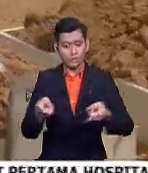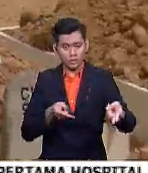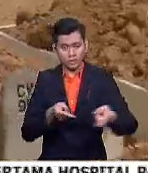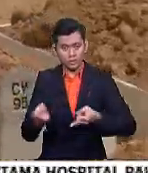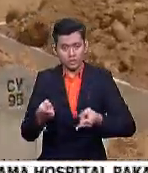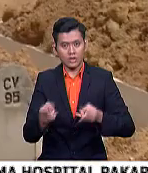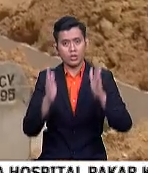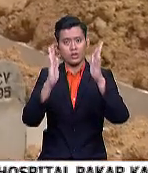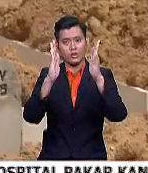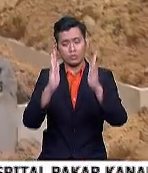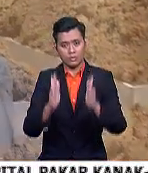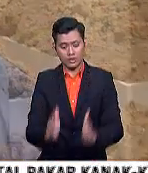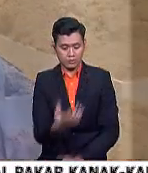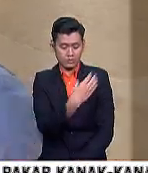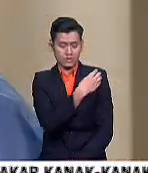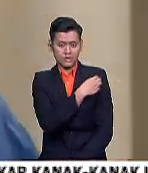Buloh.